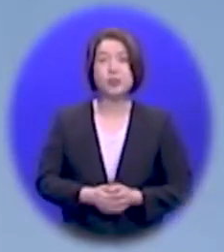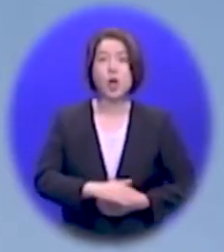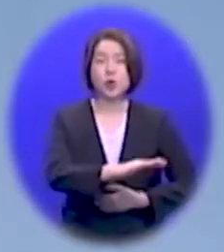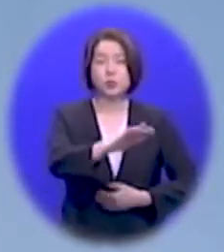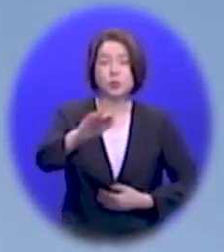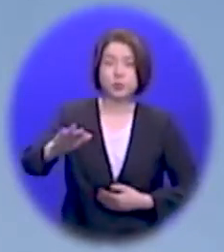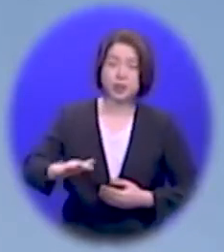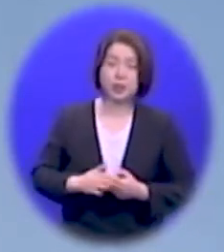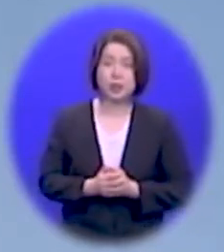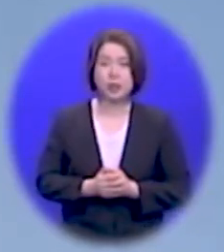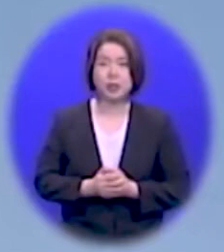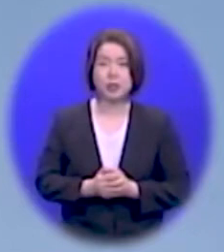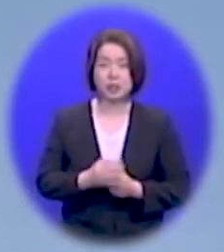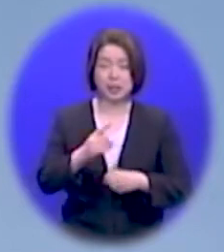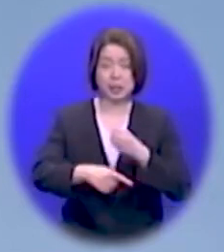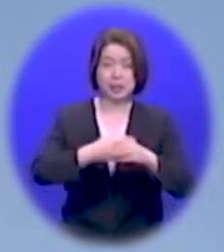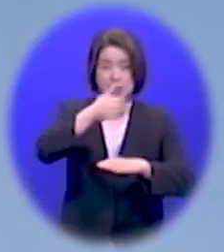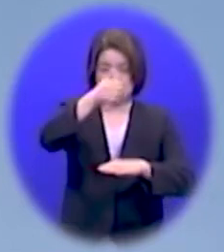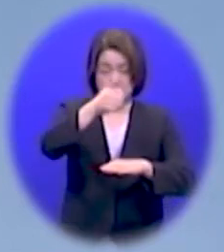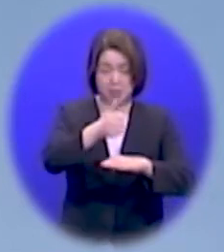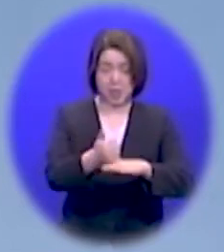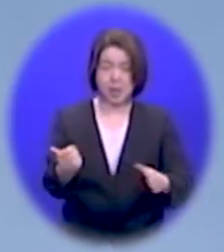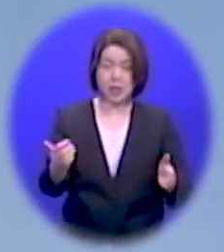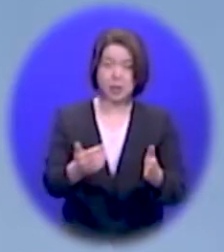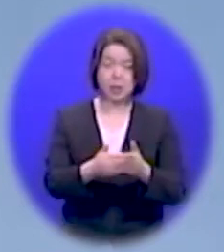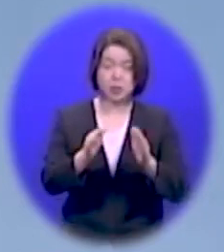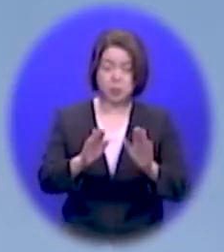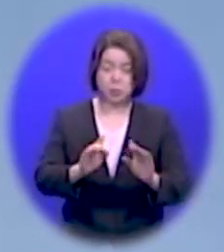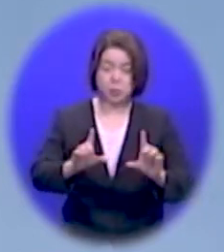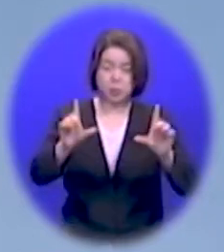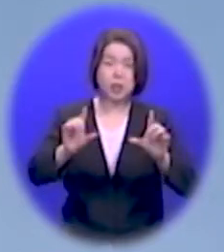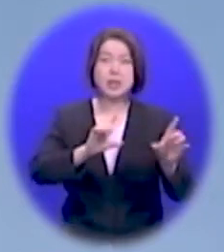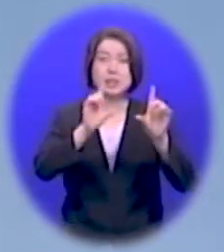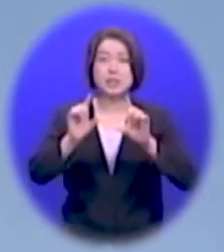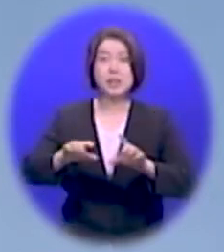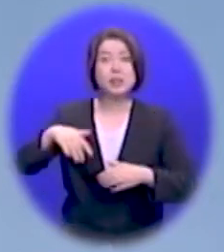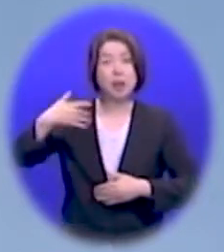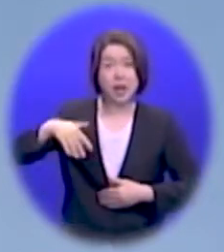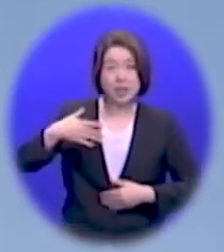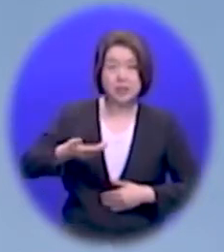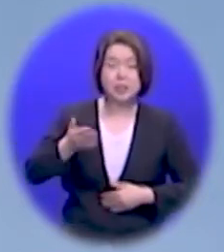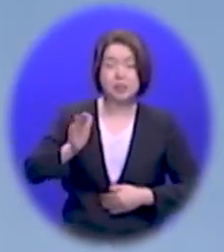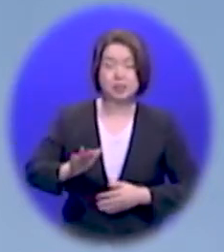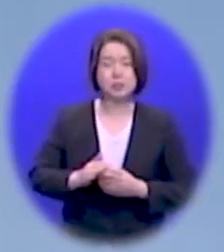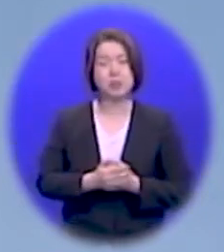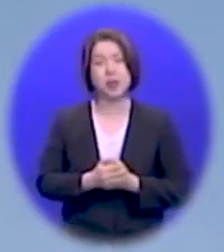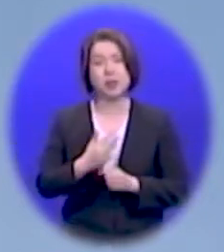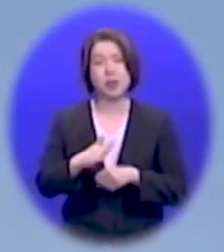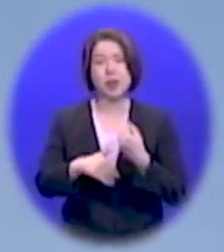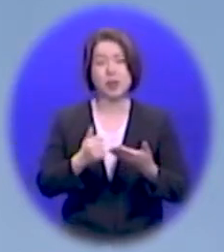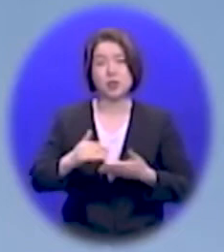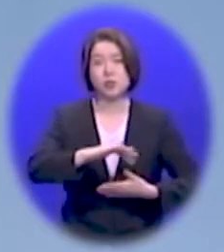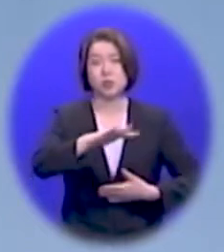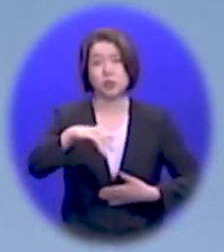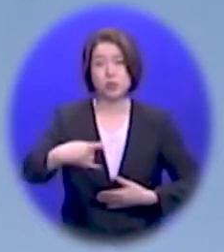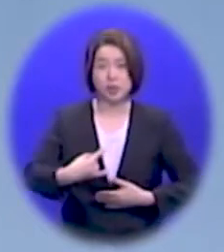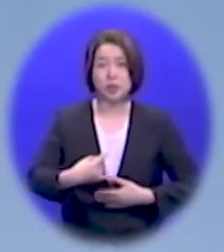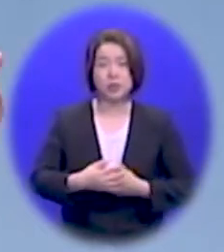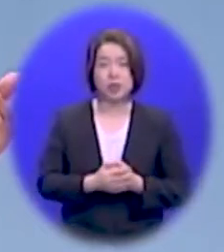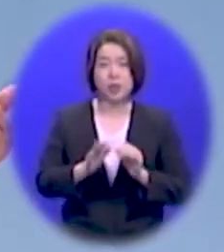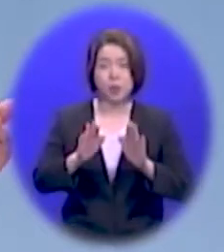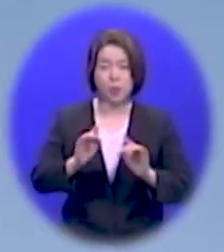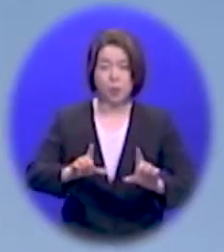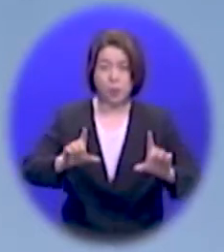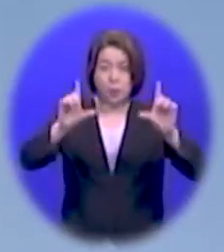우리가 연말 까지 다 올 한해를 다 살아 보지 않았지만 하나님은 우리에게 올